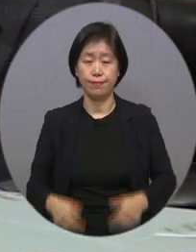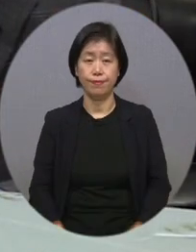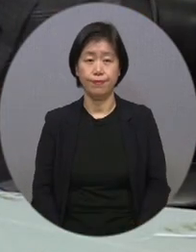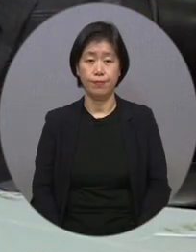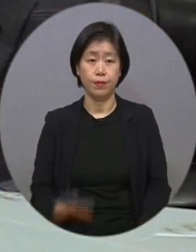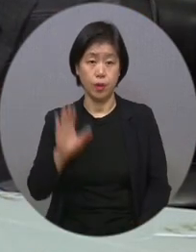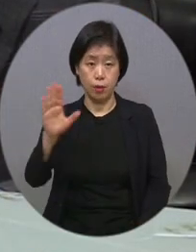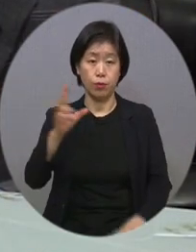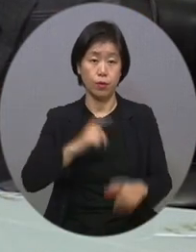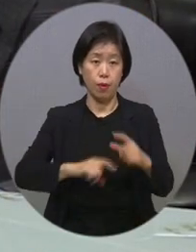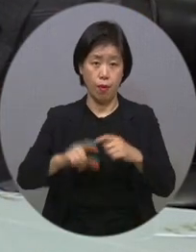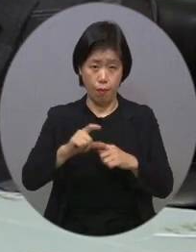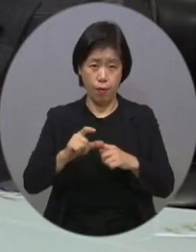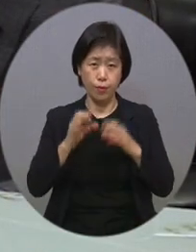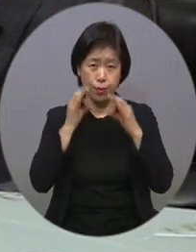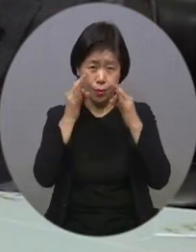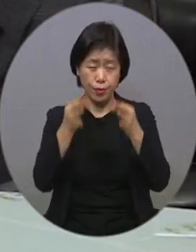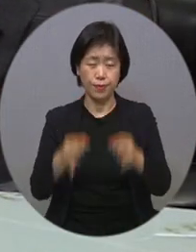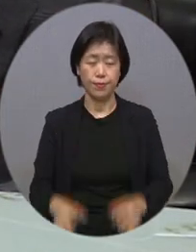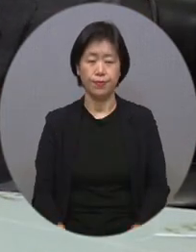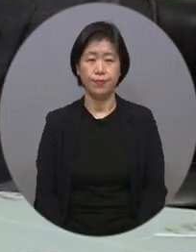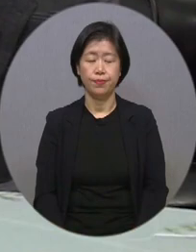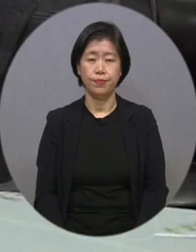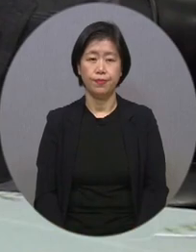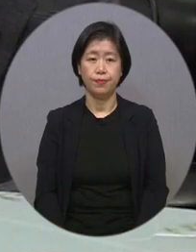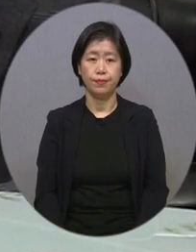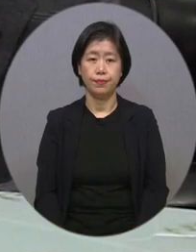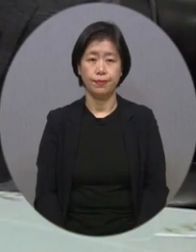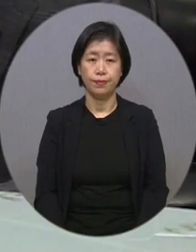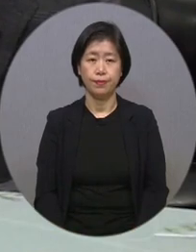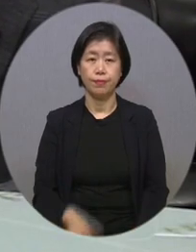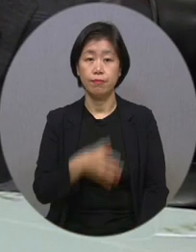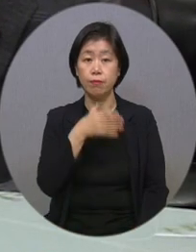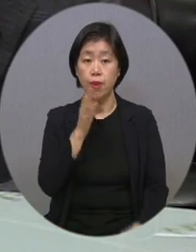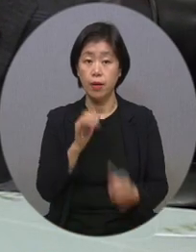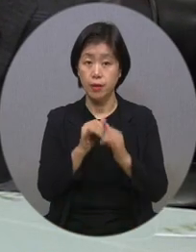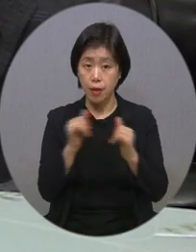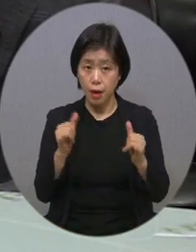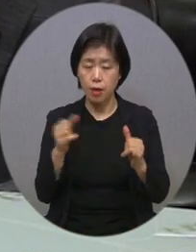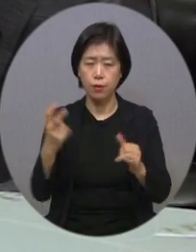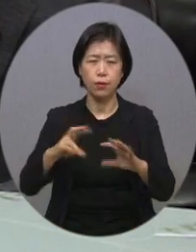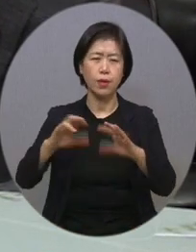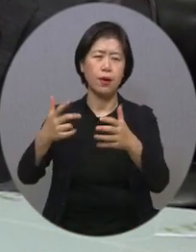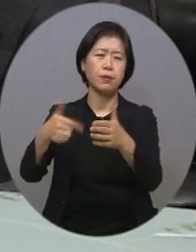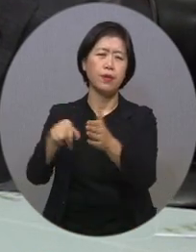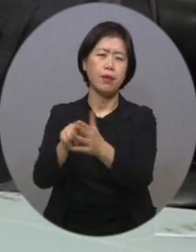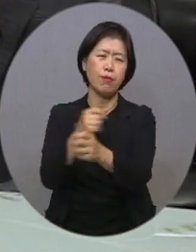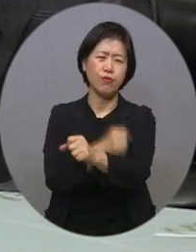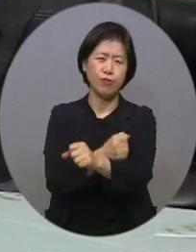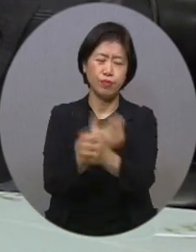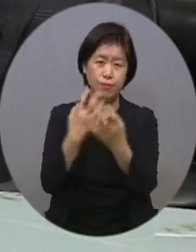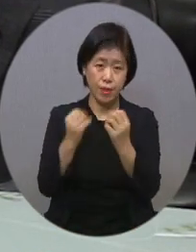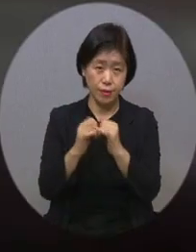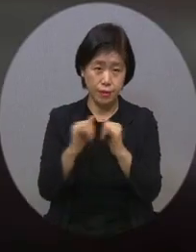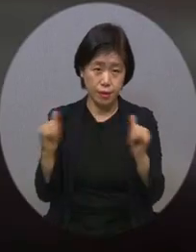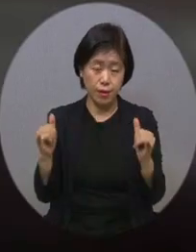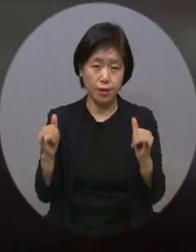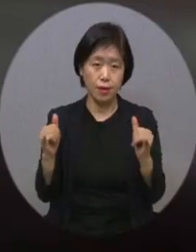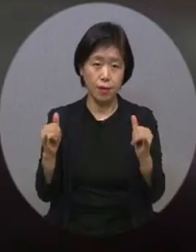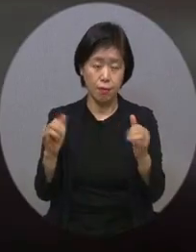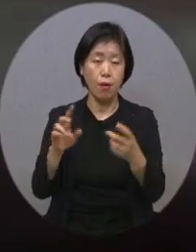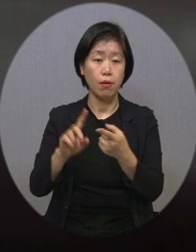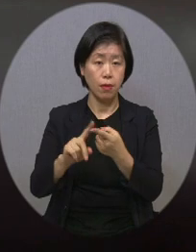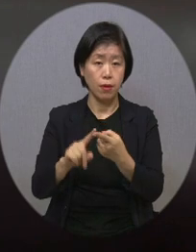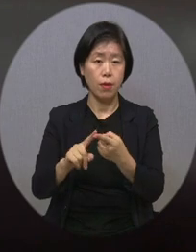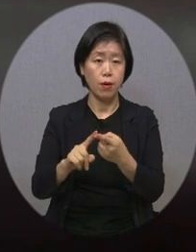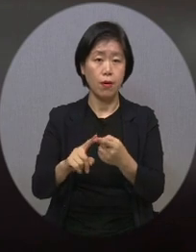더욱더 확대해 나가야 될 것 같고요. 네. 특히 어르신들 국가 유공자 어르신이랄지 이런 문제에 대해서 또